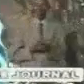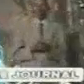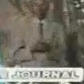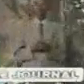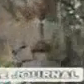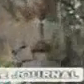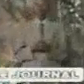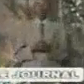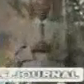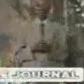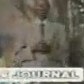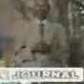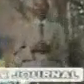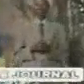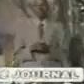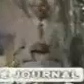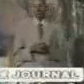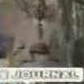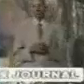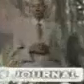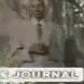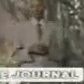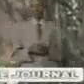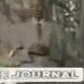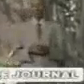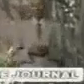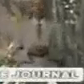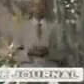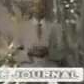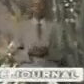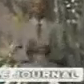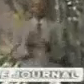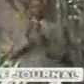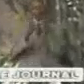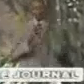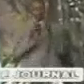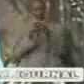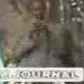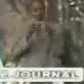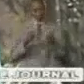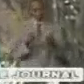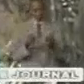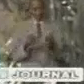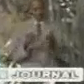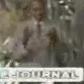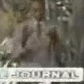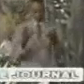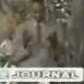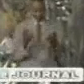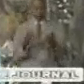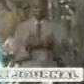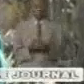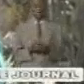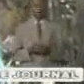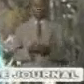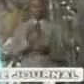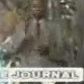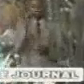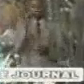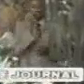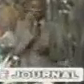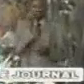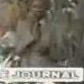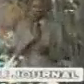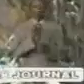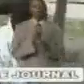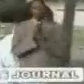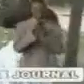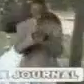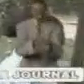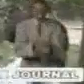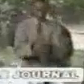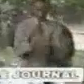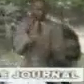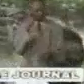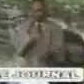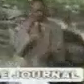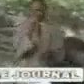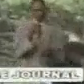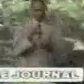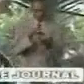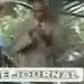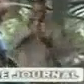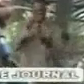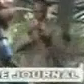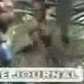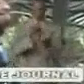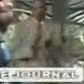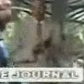fille pour attirer l'attention du monde entier sur la participation de la fille à la scolarité. Nous disons